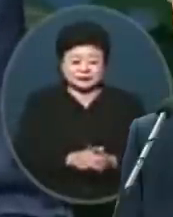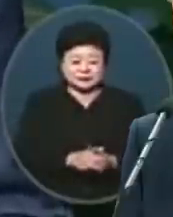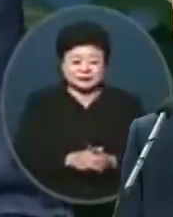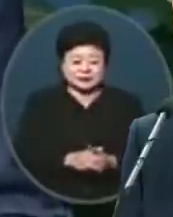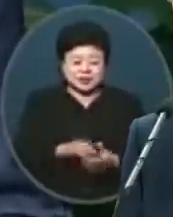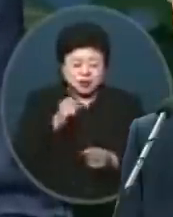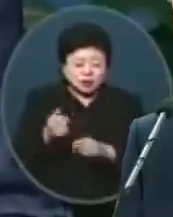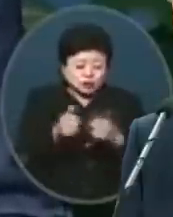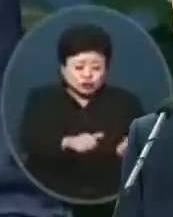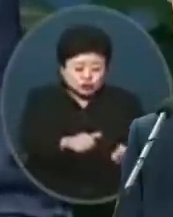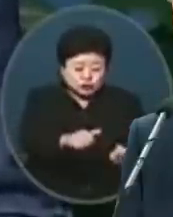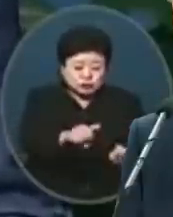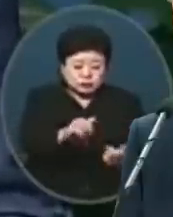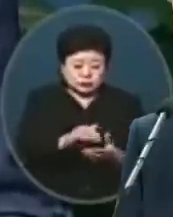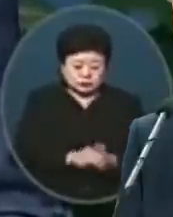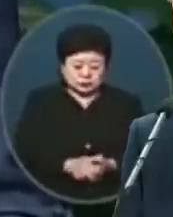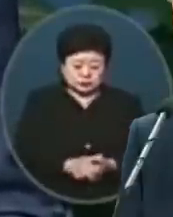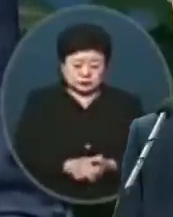영혼이 죽은 대로 태어났습니다.